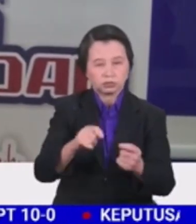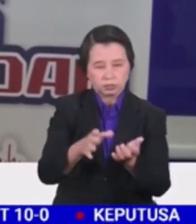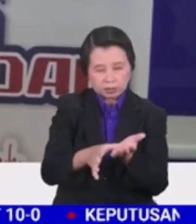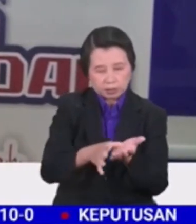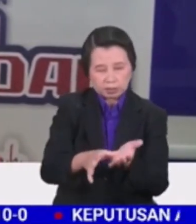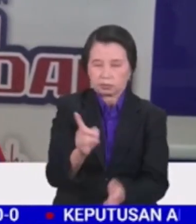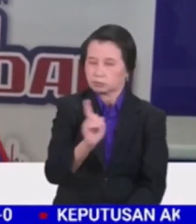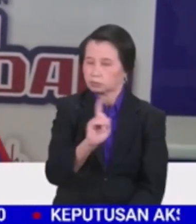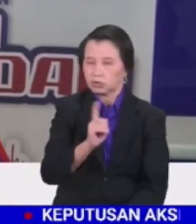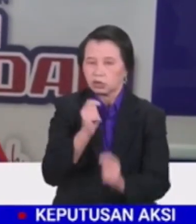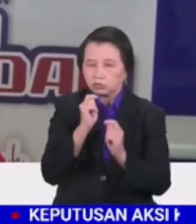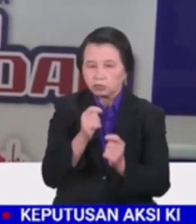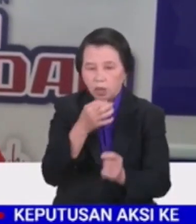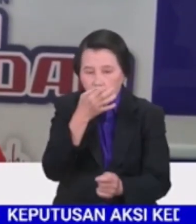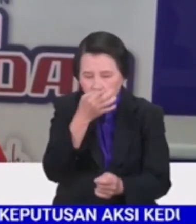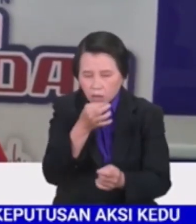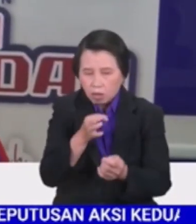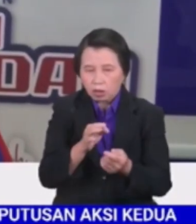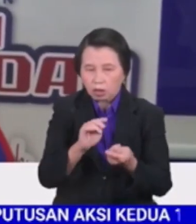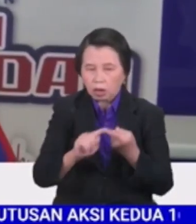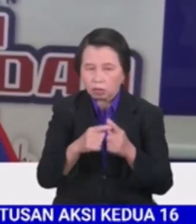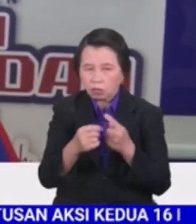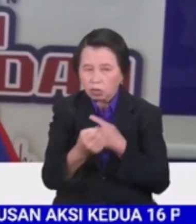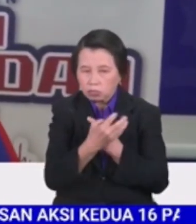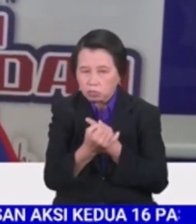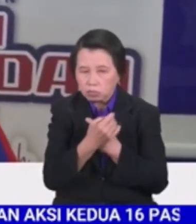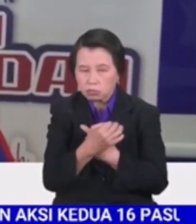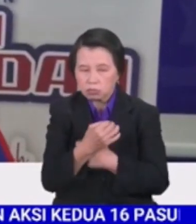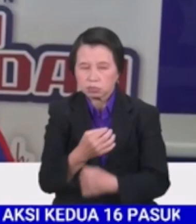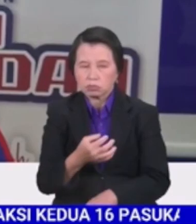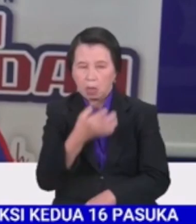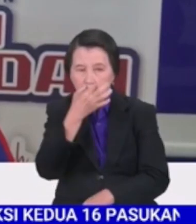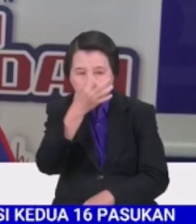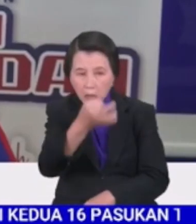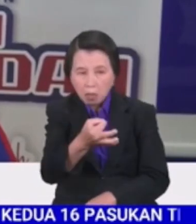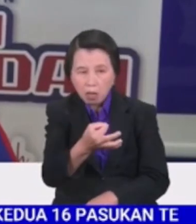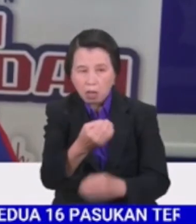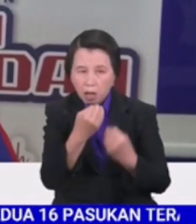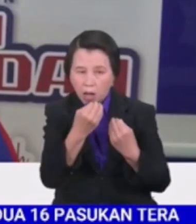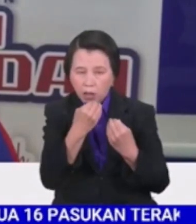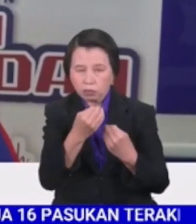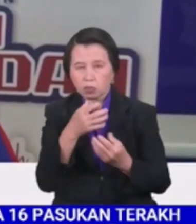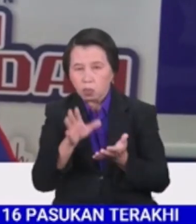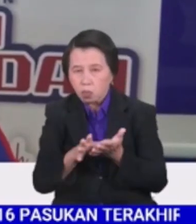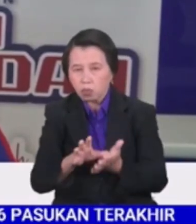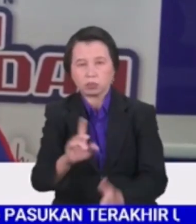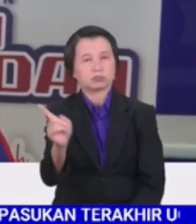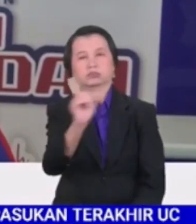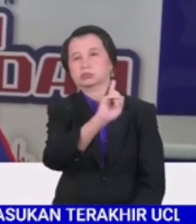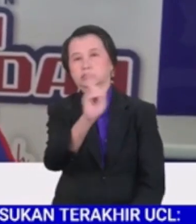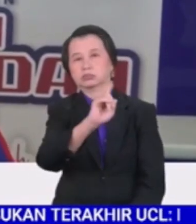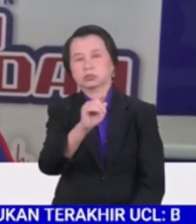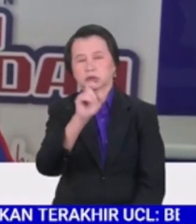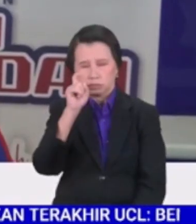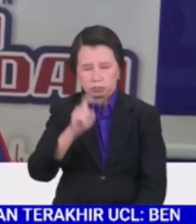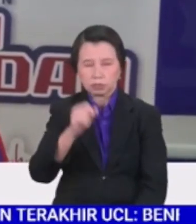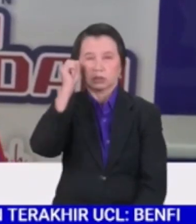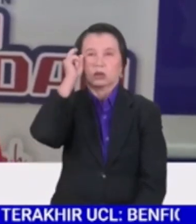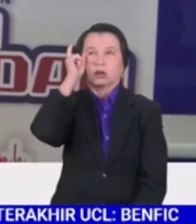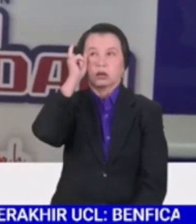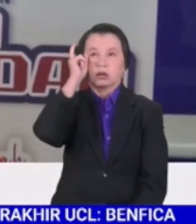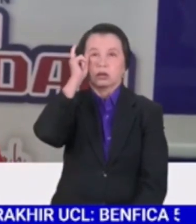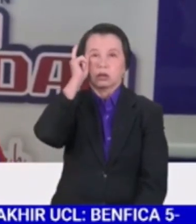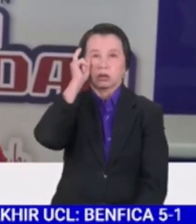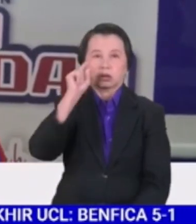Dada ya jangan terpengaruh dengan kawan dan mereka seharusnya sedar bahwa